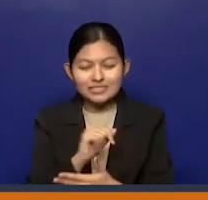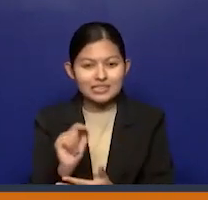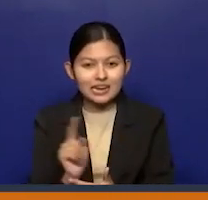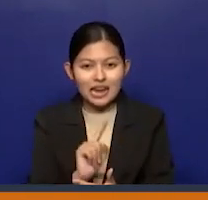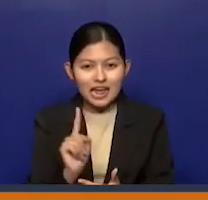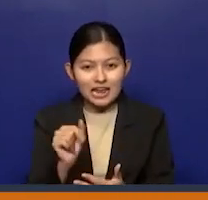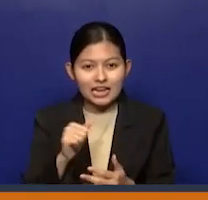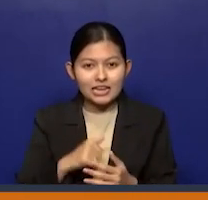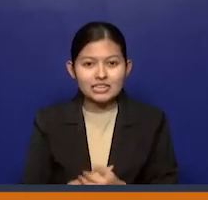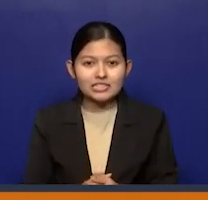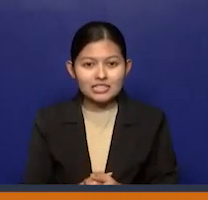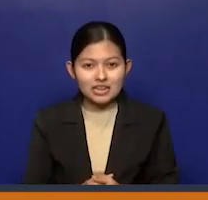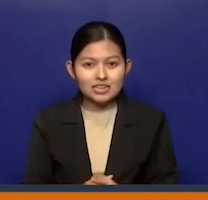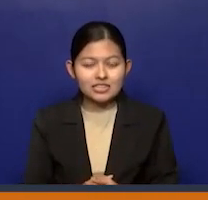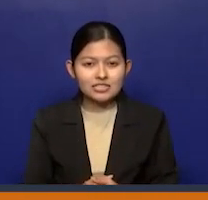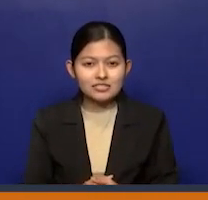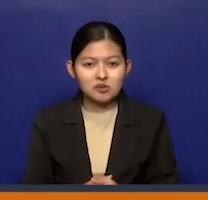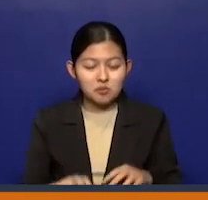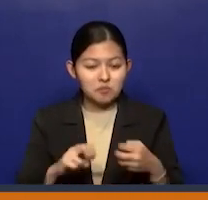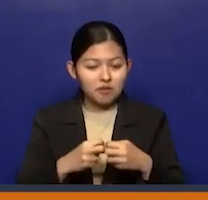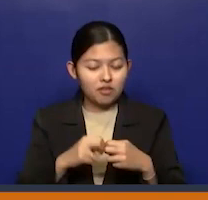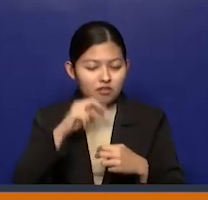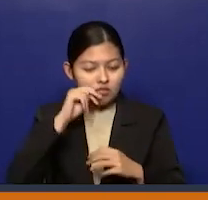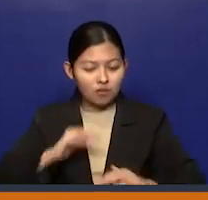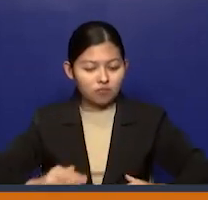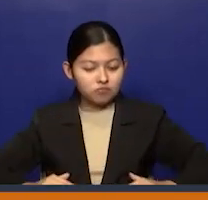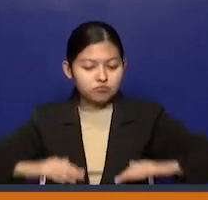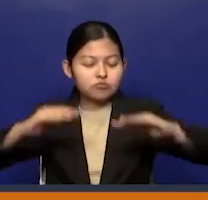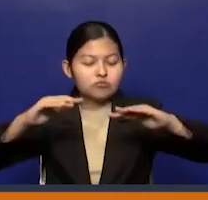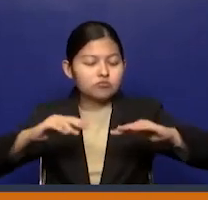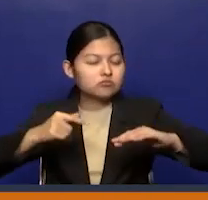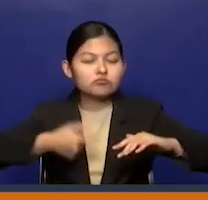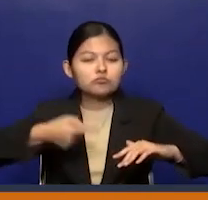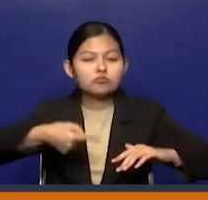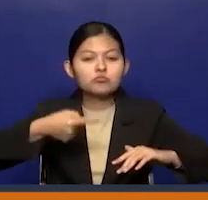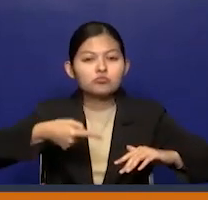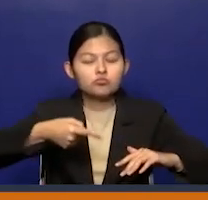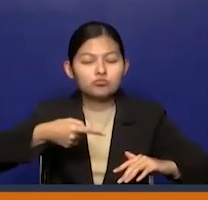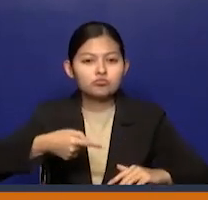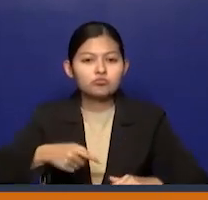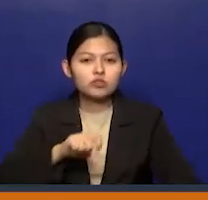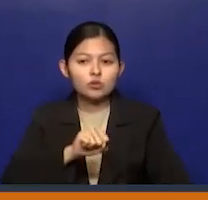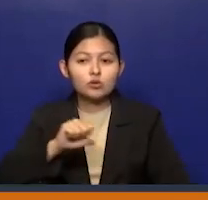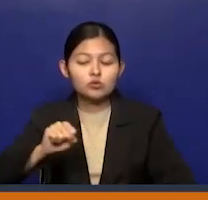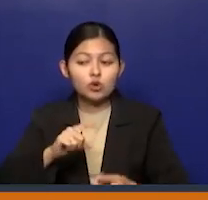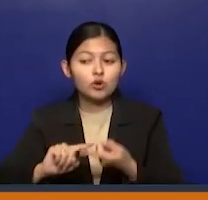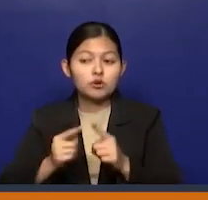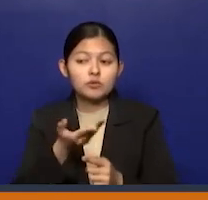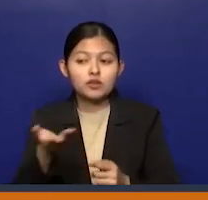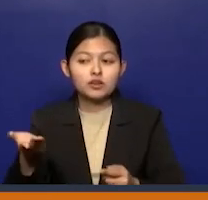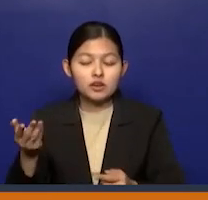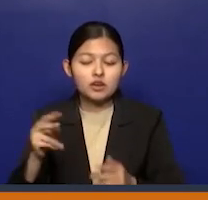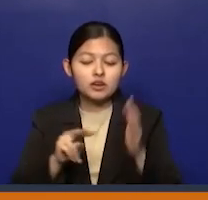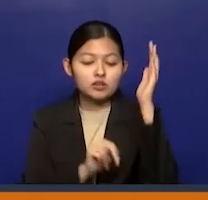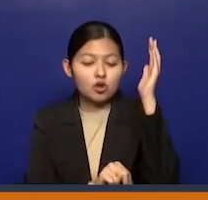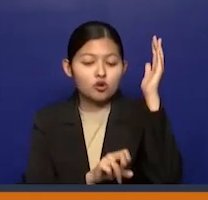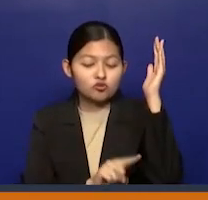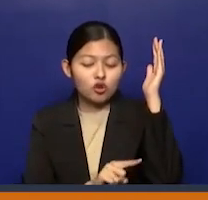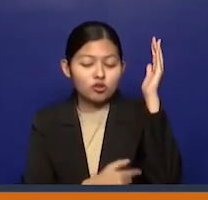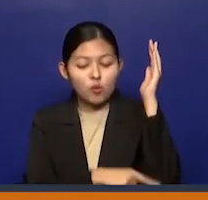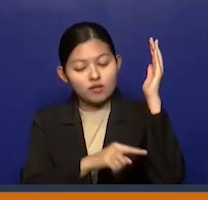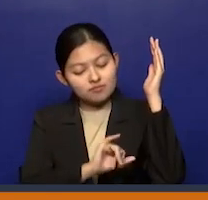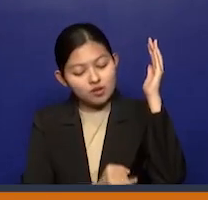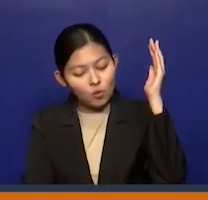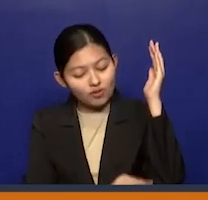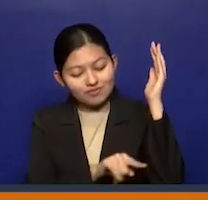เกิดขึ้นก็คือว่าก็ยังคงมีปัญหาน้ำท่วมซ้ำซากดังที่เพื่อนสมาชิกหลายท่านนะครับที่มาจากนครศรีธรรมราชรู้จากภาค